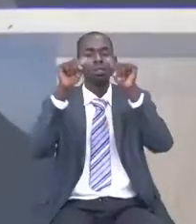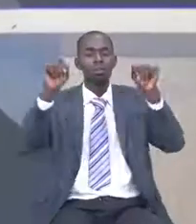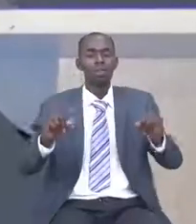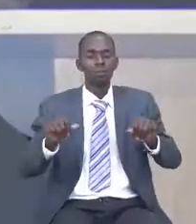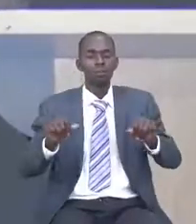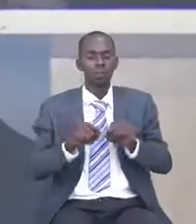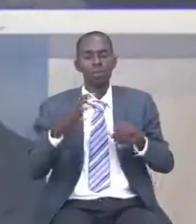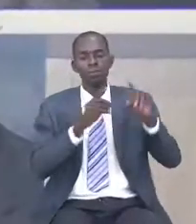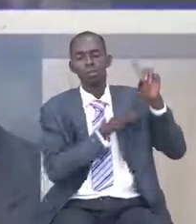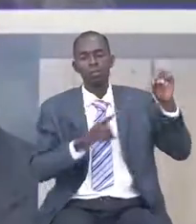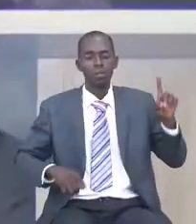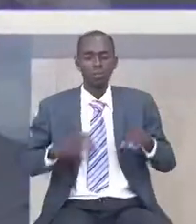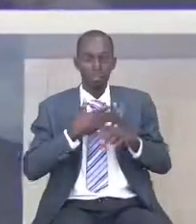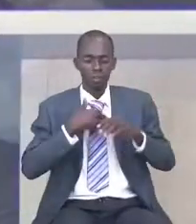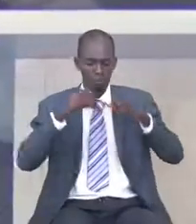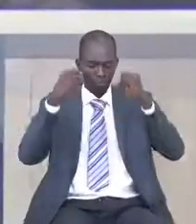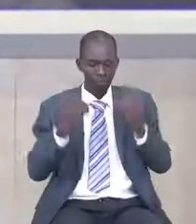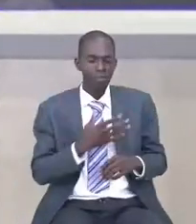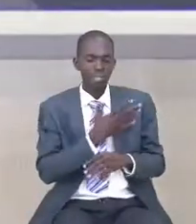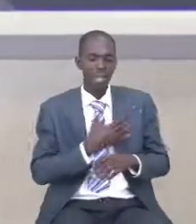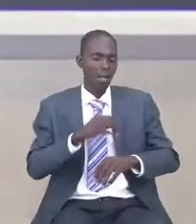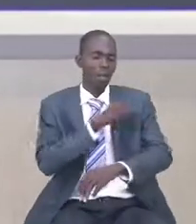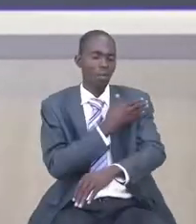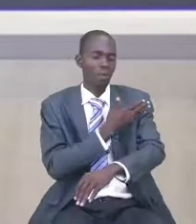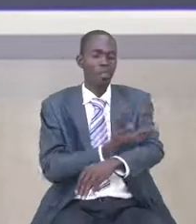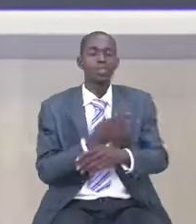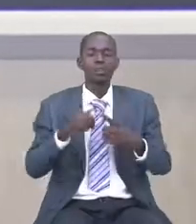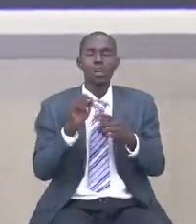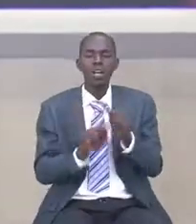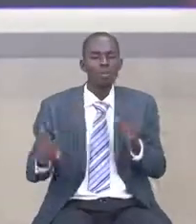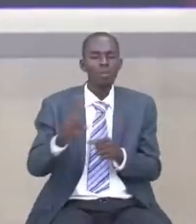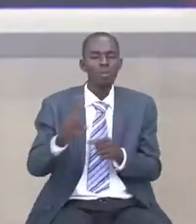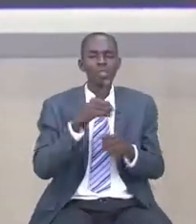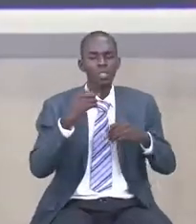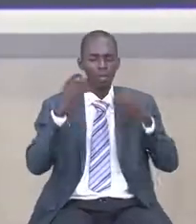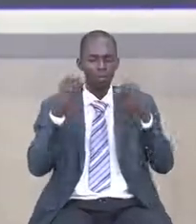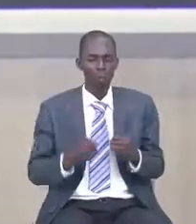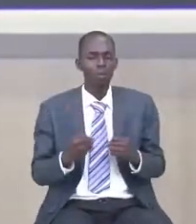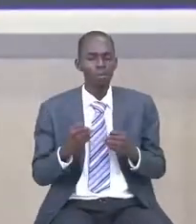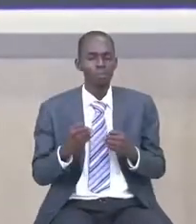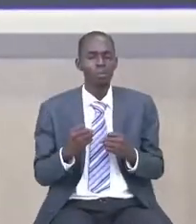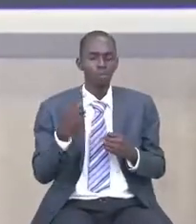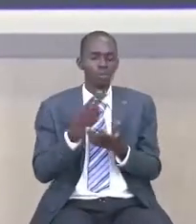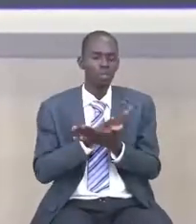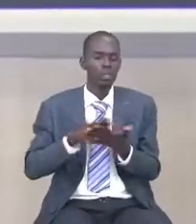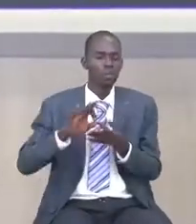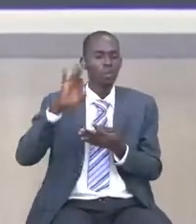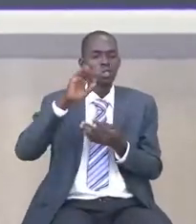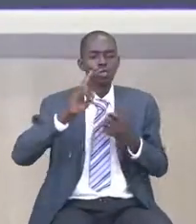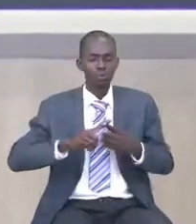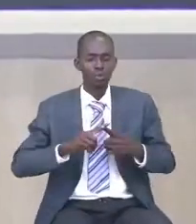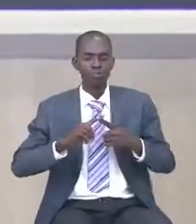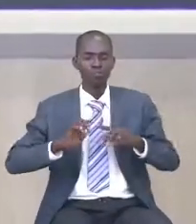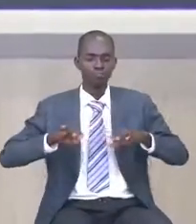tout consacré à toi sur l'autel du Seigneur, et la force, la puissance pour tout un chacun